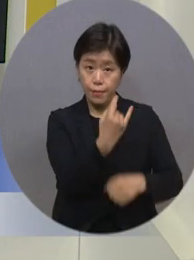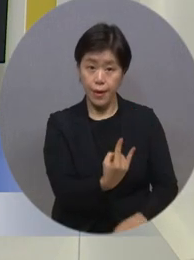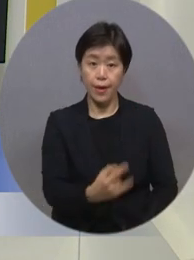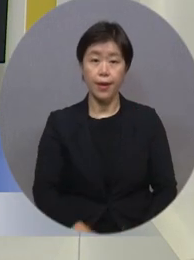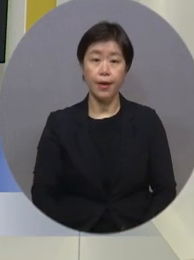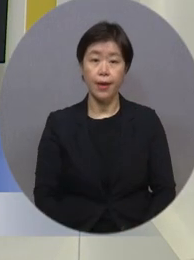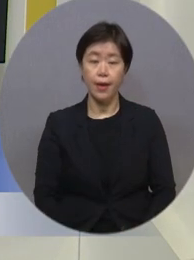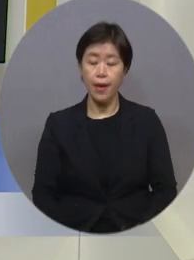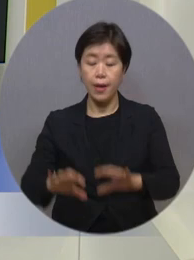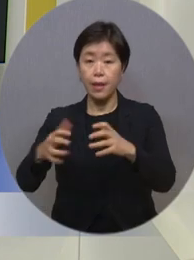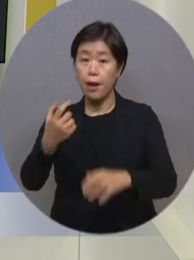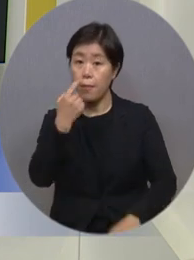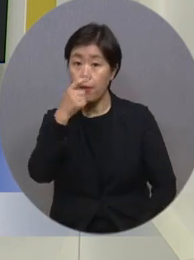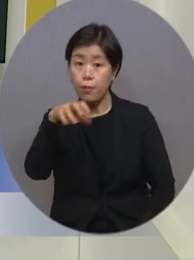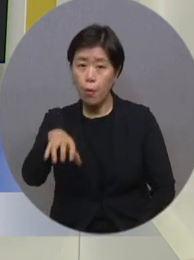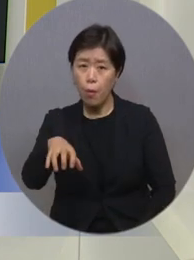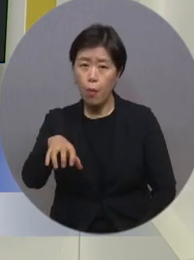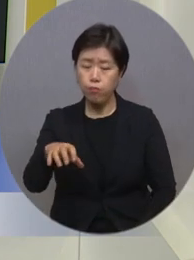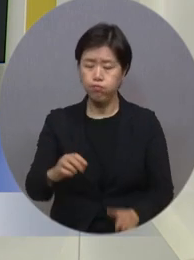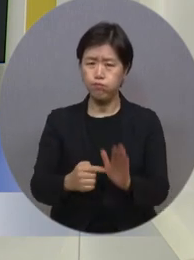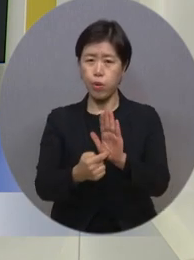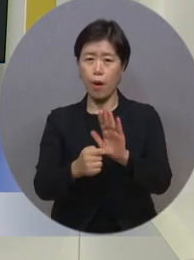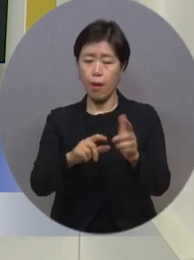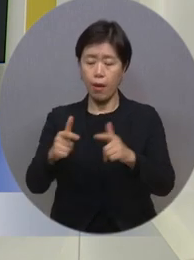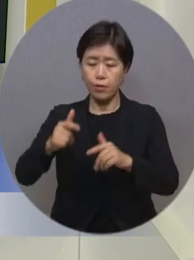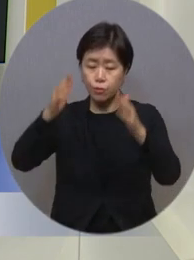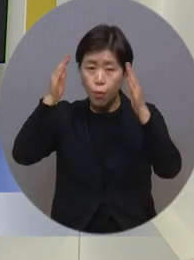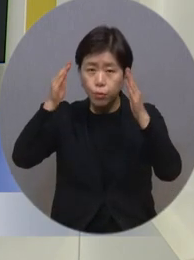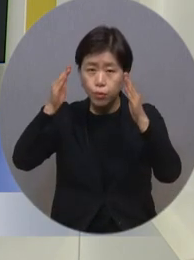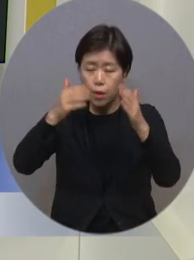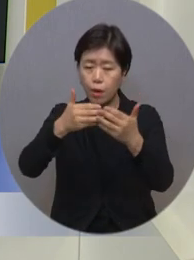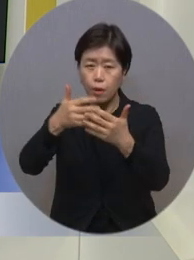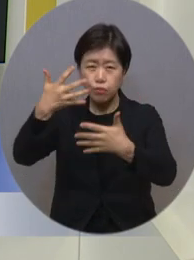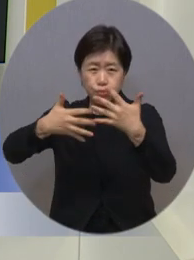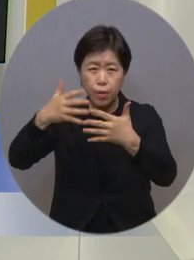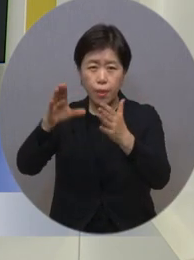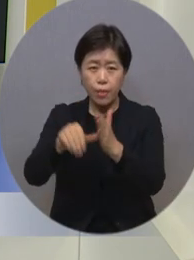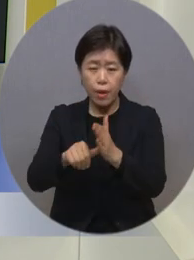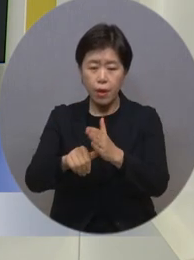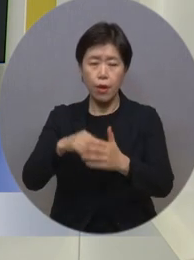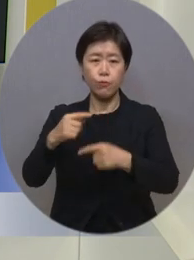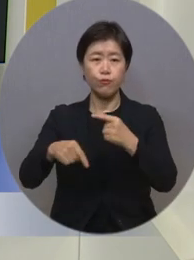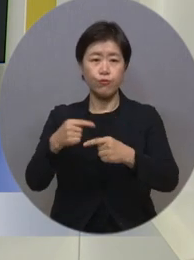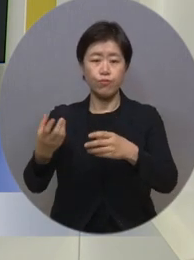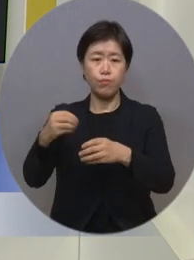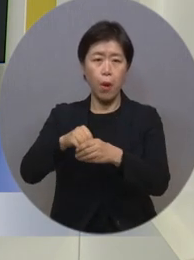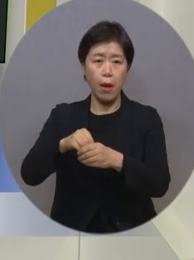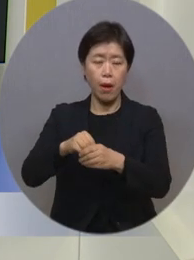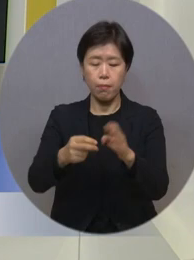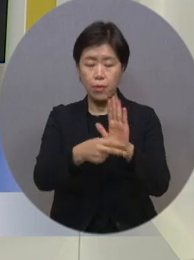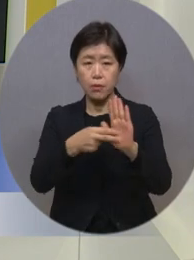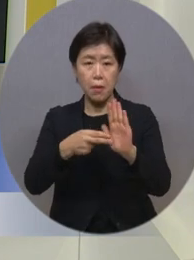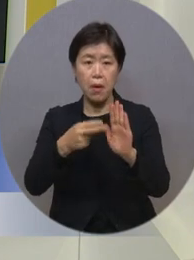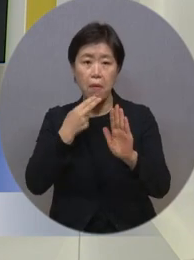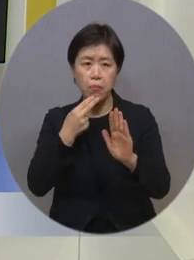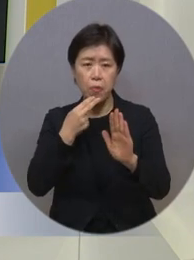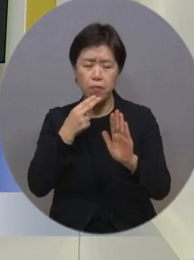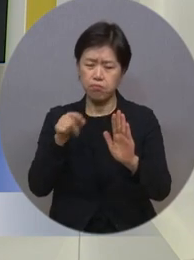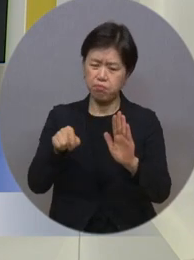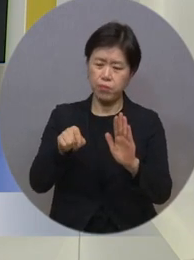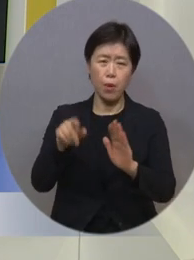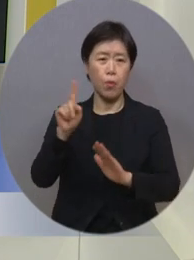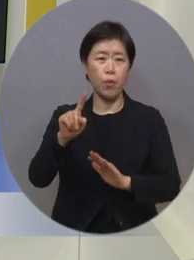나라 배움터에서의 공개강좌 콘텐츠의 자막과 수월을 제공하지 않는 것은 장애인 차별행위라며